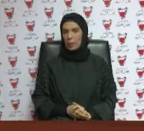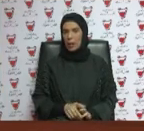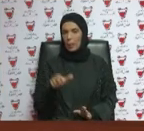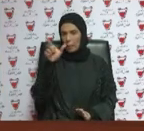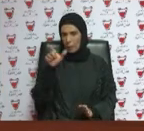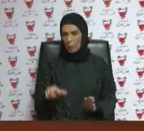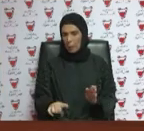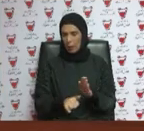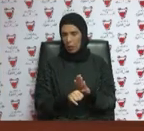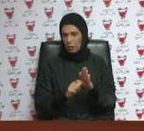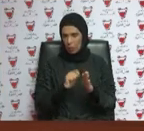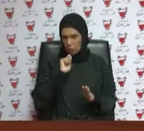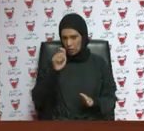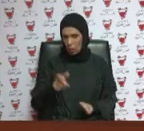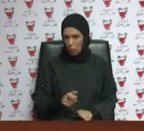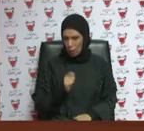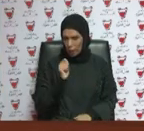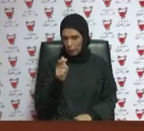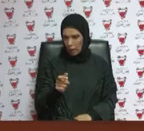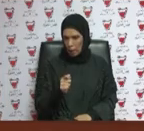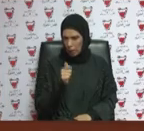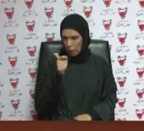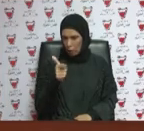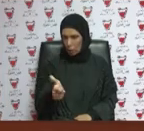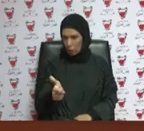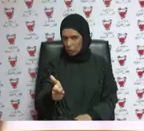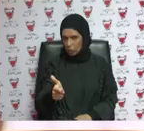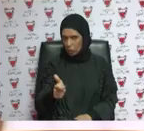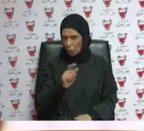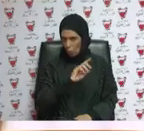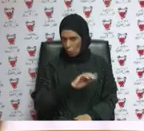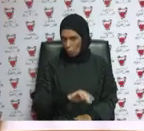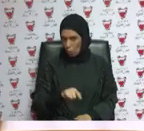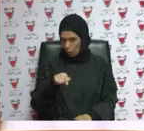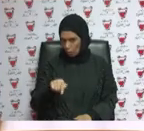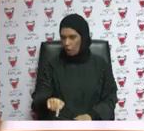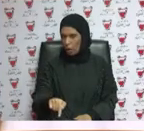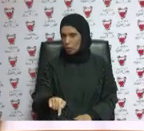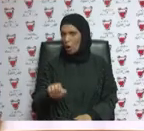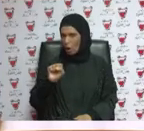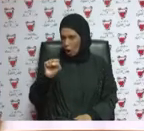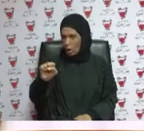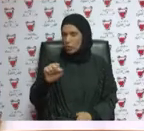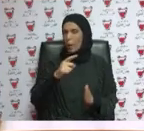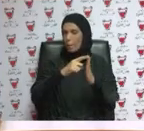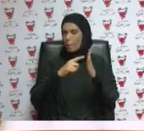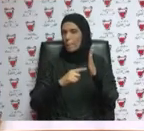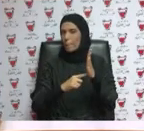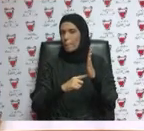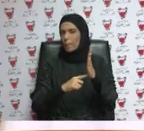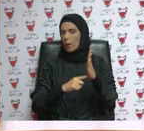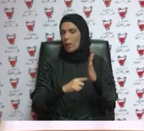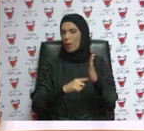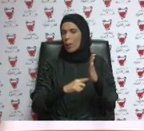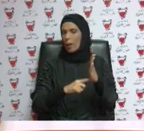عمل يخالف صرف هذه المبالغ للأوجه التي بموجب هذا القانون تعتبر أيضا